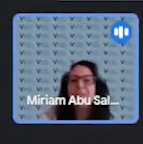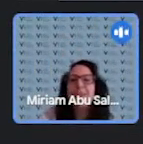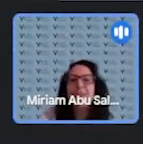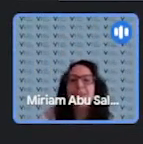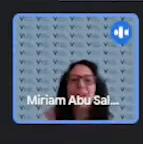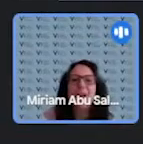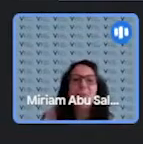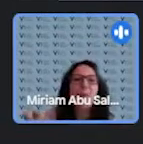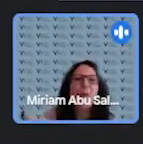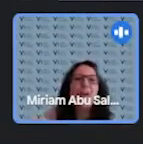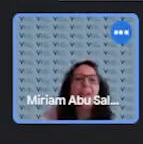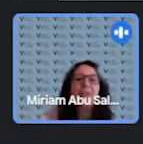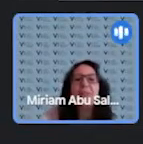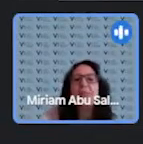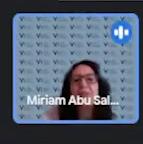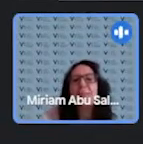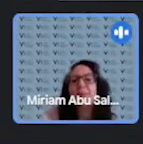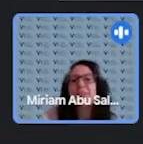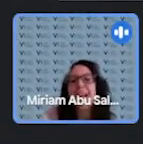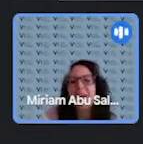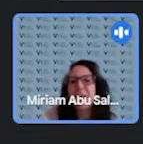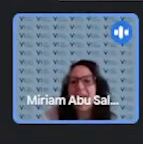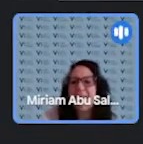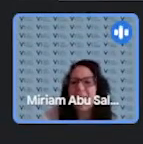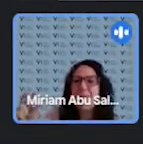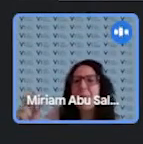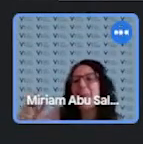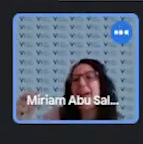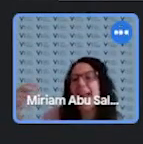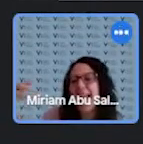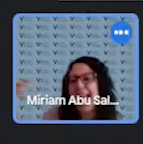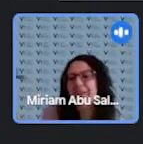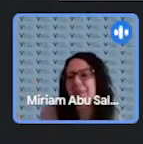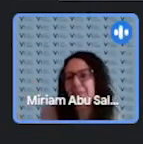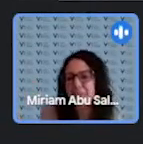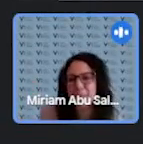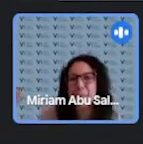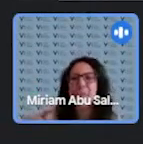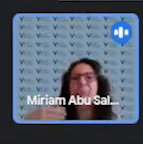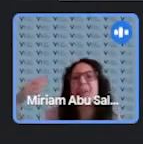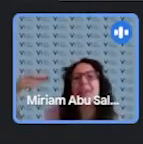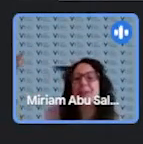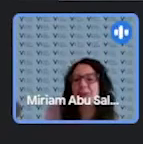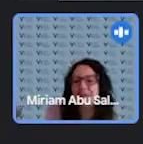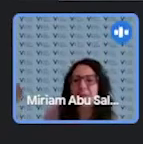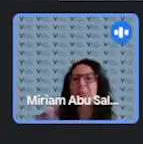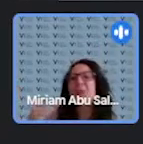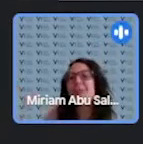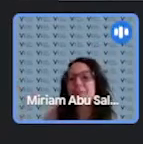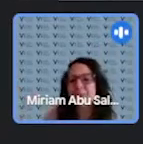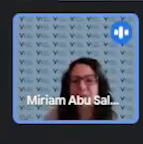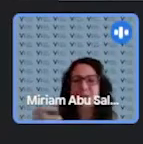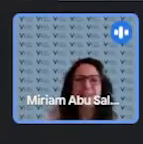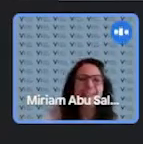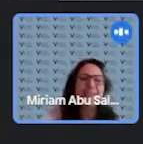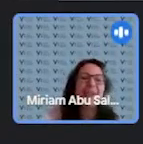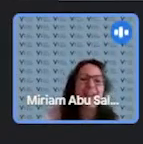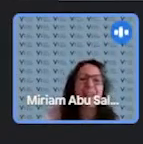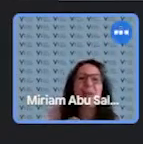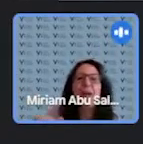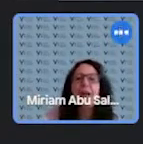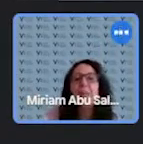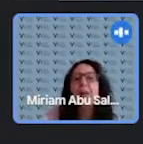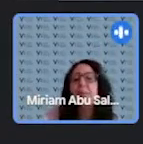la formazione, diciamo, la formazione post laurea è un percorso, uno step